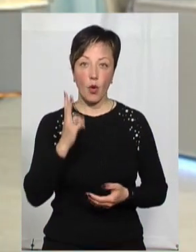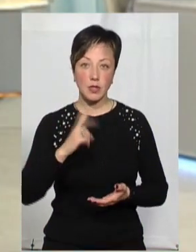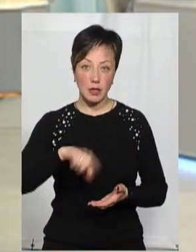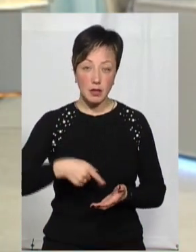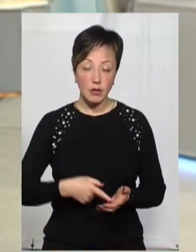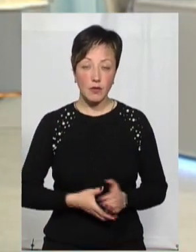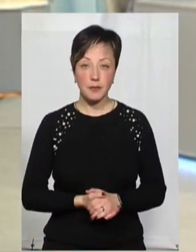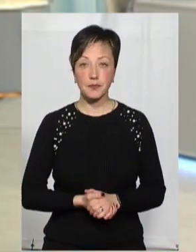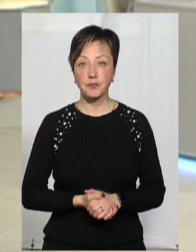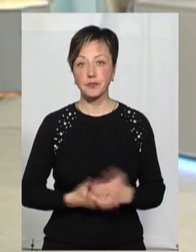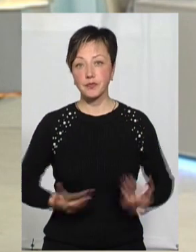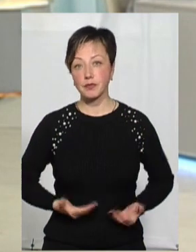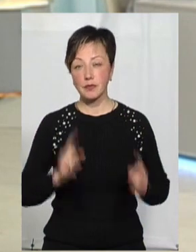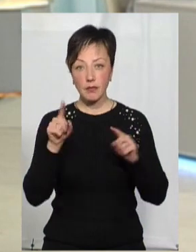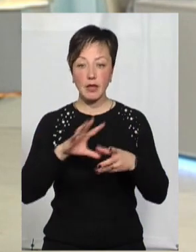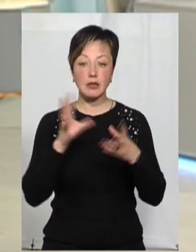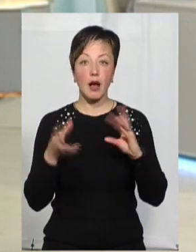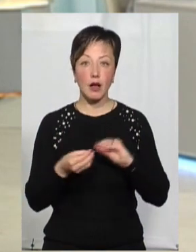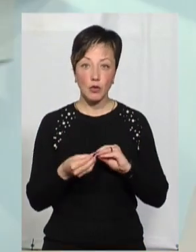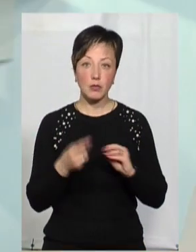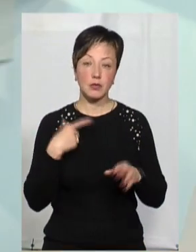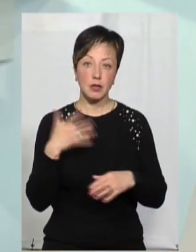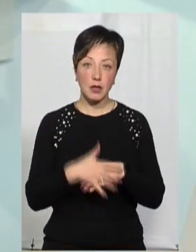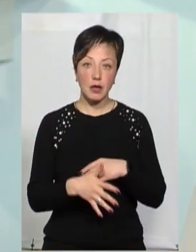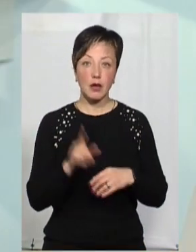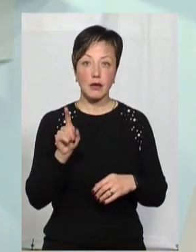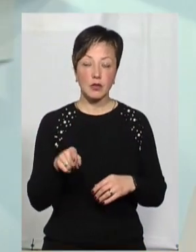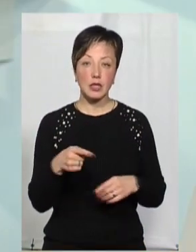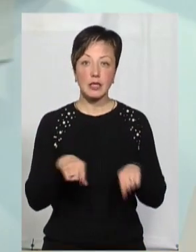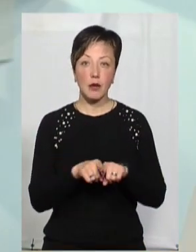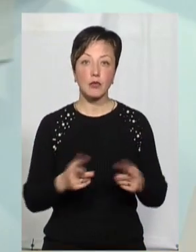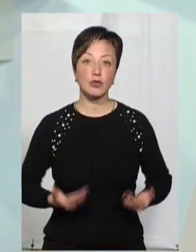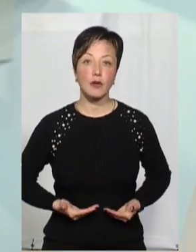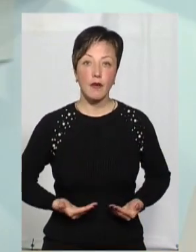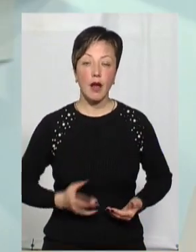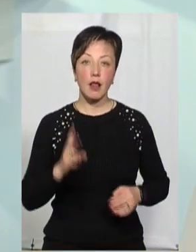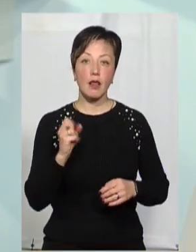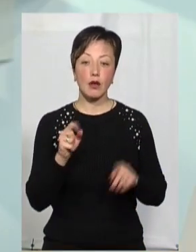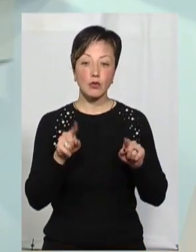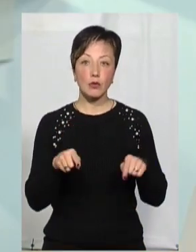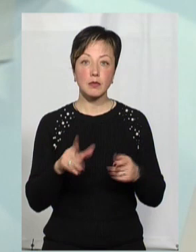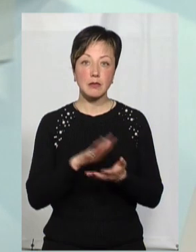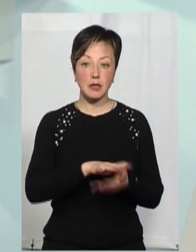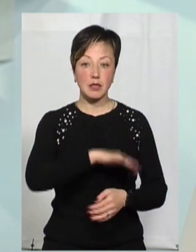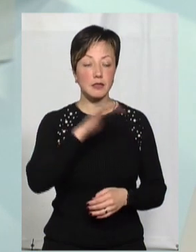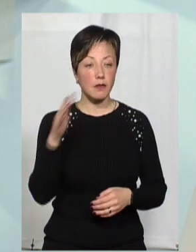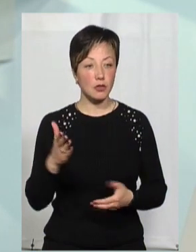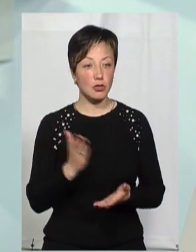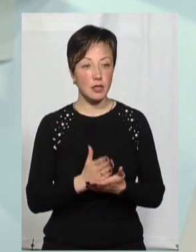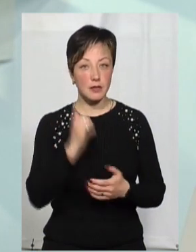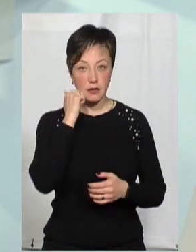Старокостянтинова. Вони жили там. Але загалом, наскільки ми розуміємо, вони там проживали на тому сміттєзвалищі, яке є